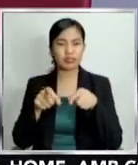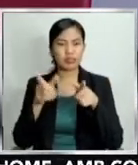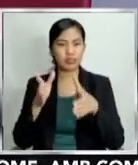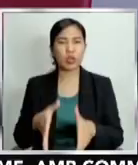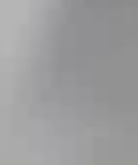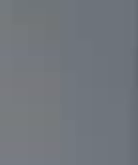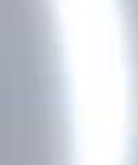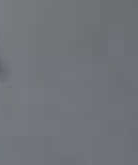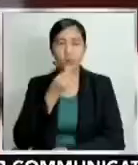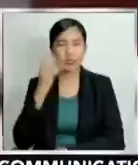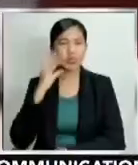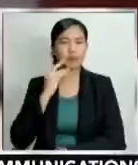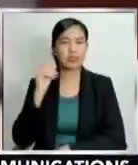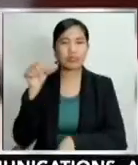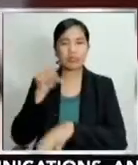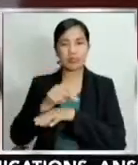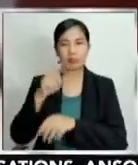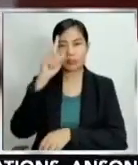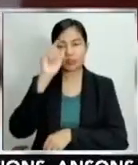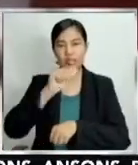Reyes.